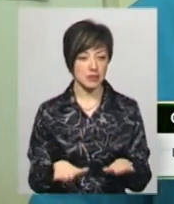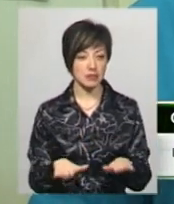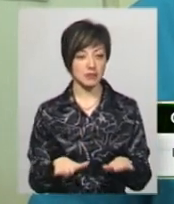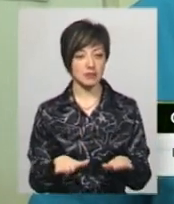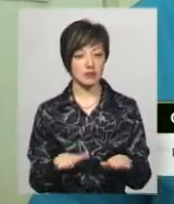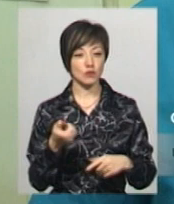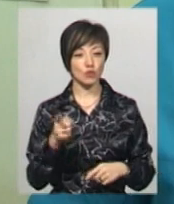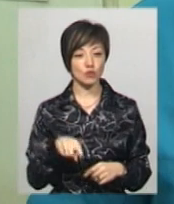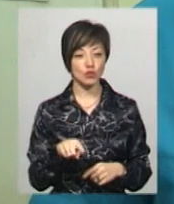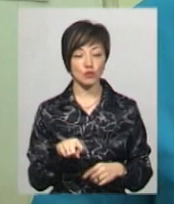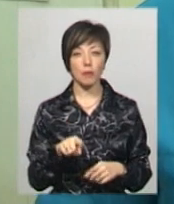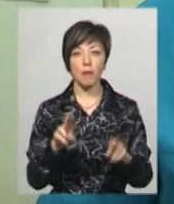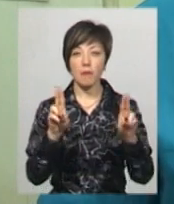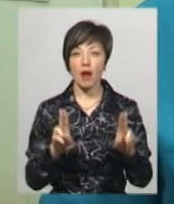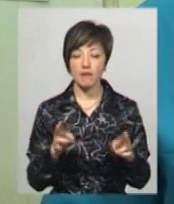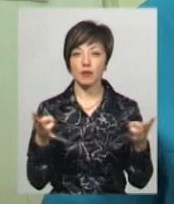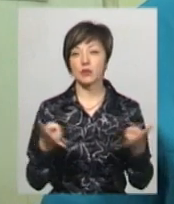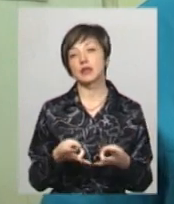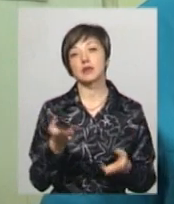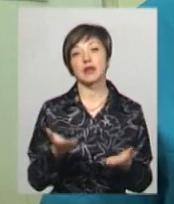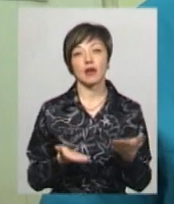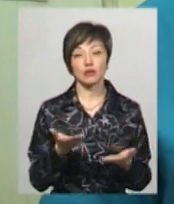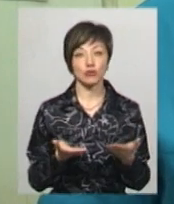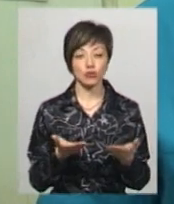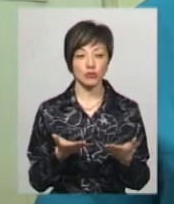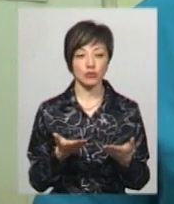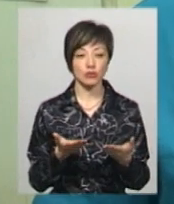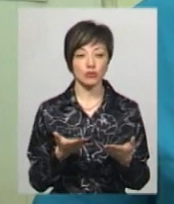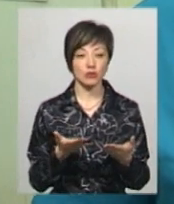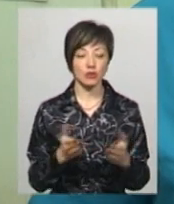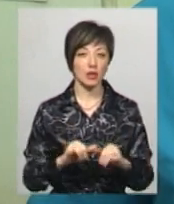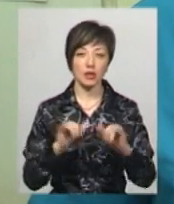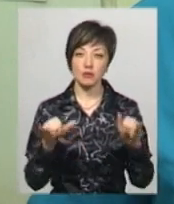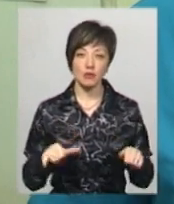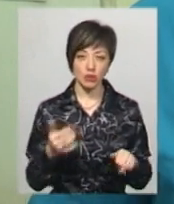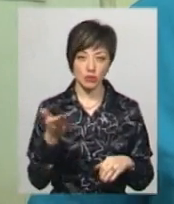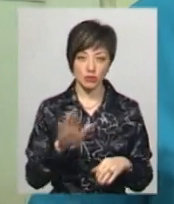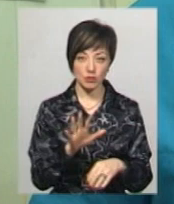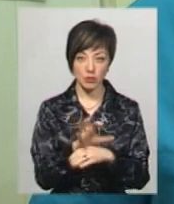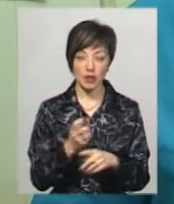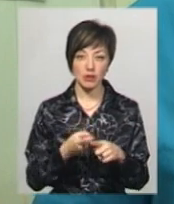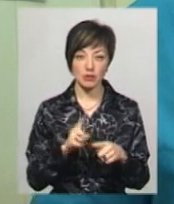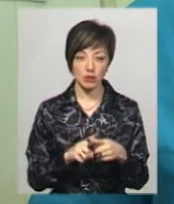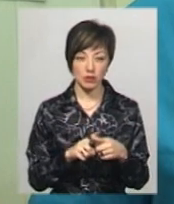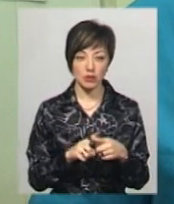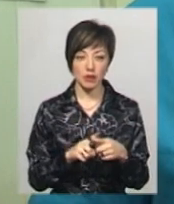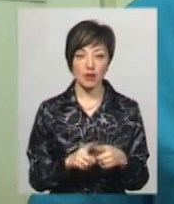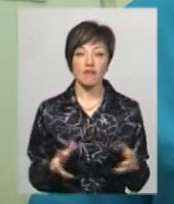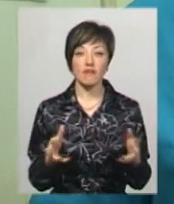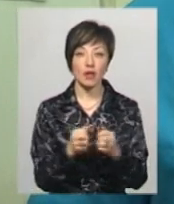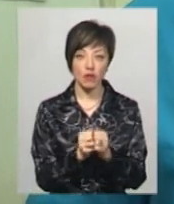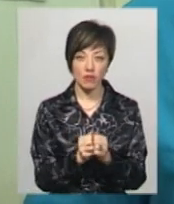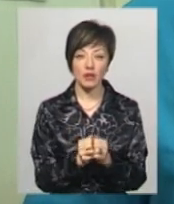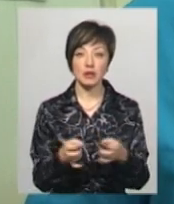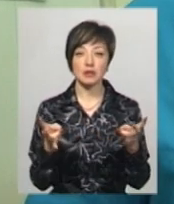що по правилах потрібно, якщо щоб не збільшувалось поголів'я, і ту сулю, де виловили,